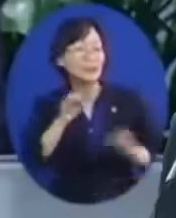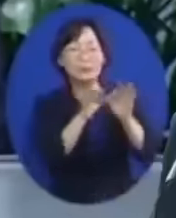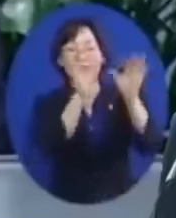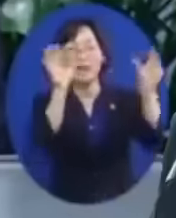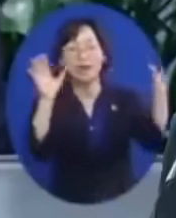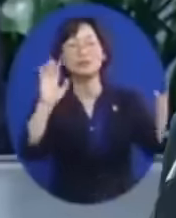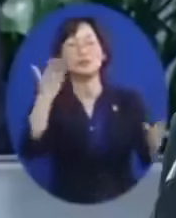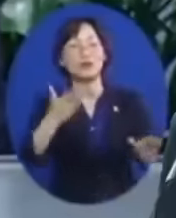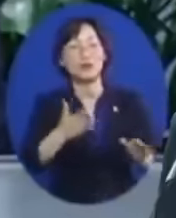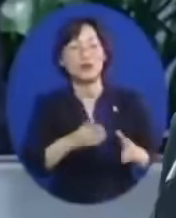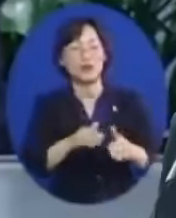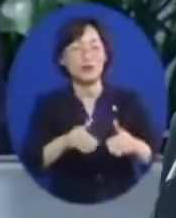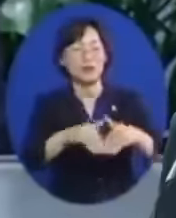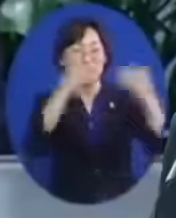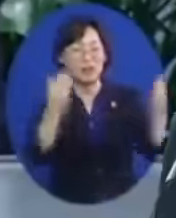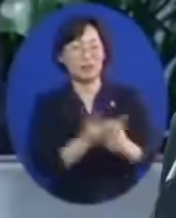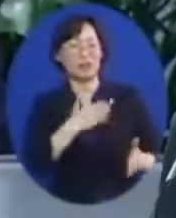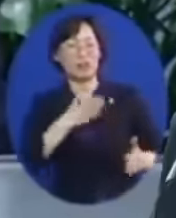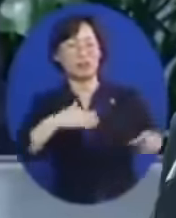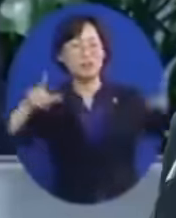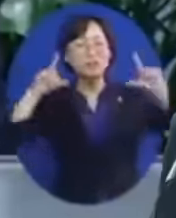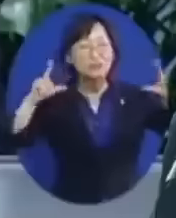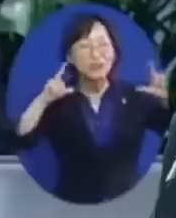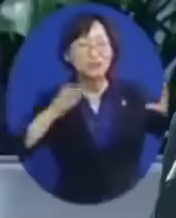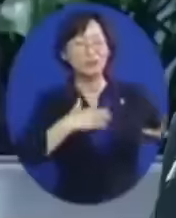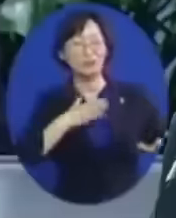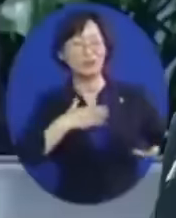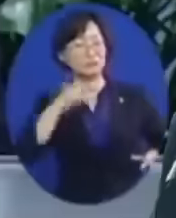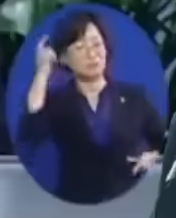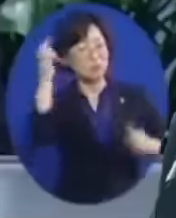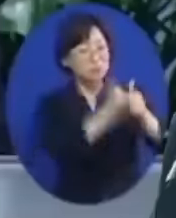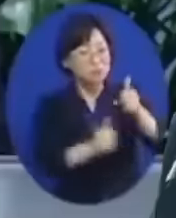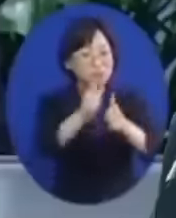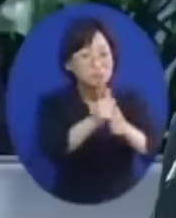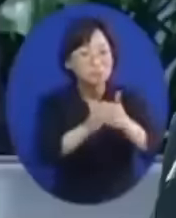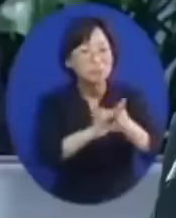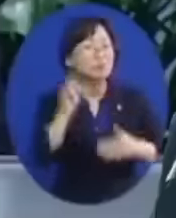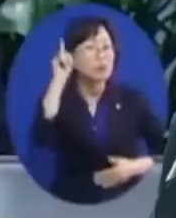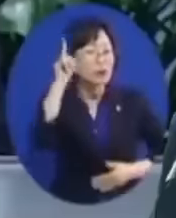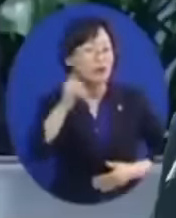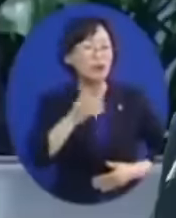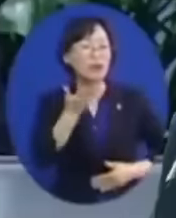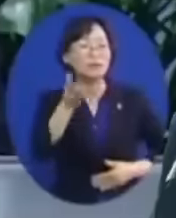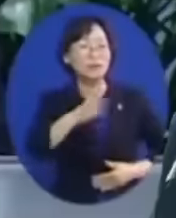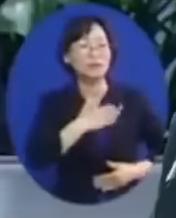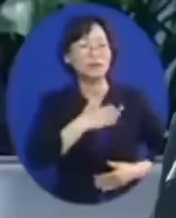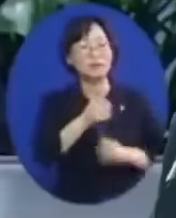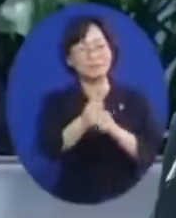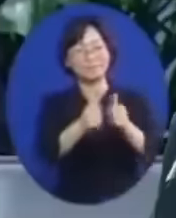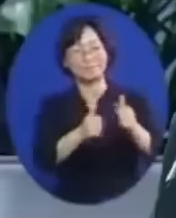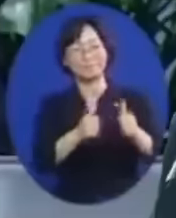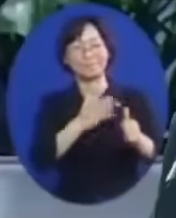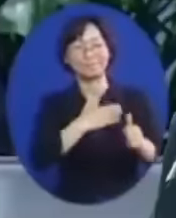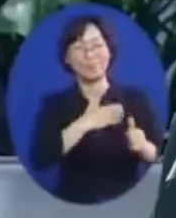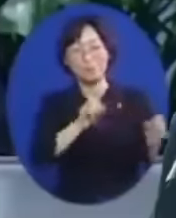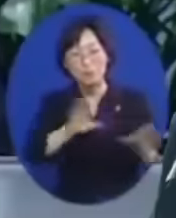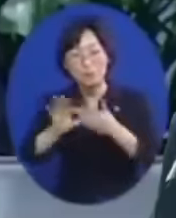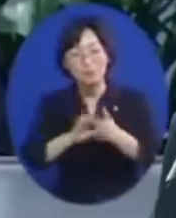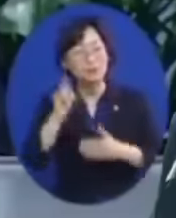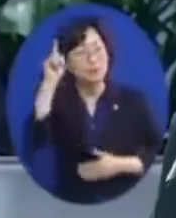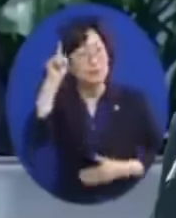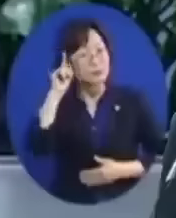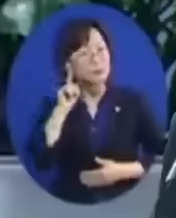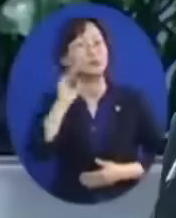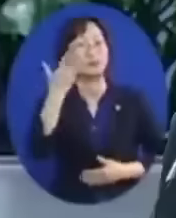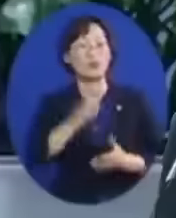것입니다. 나가 잘났다고 하고 날 주장할 때 스트레스가 생기지 나를 버린 사람에게 스트레스가 생기지 않습니다. 우리는